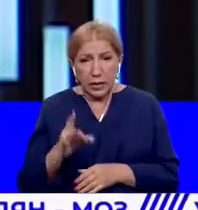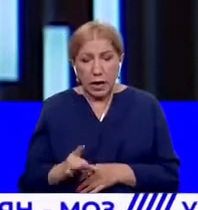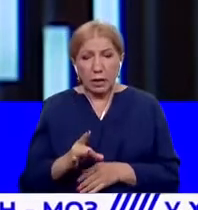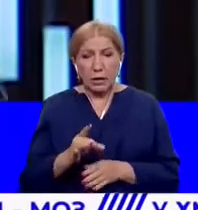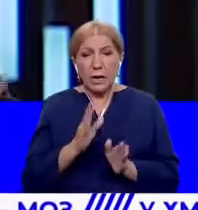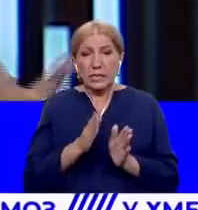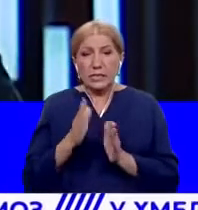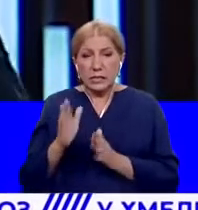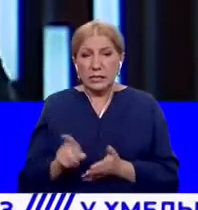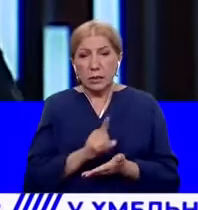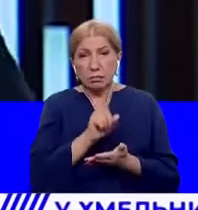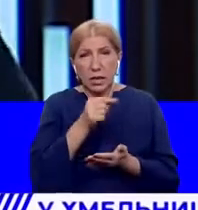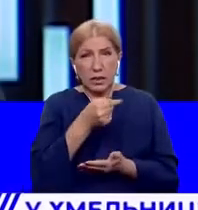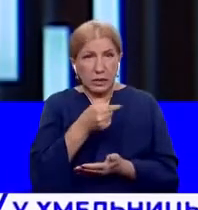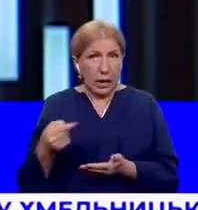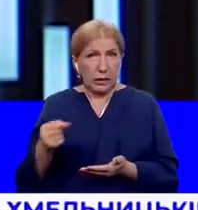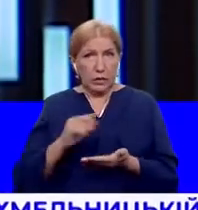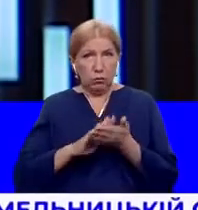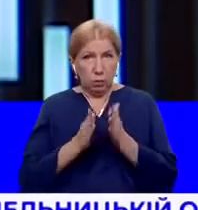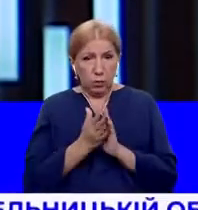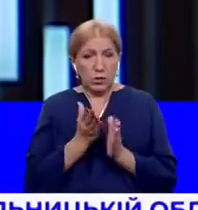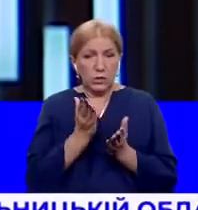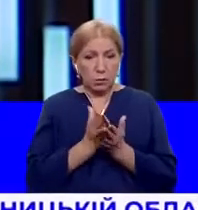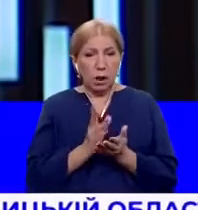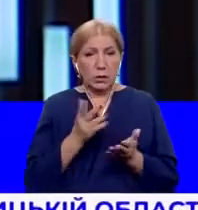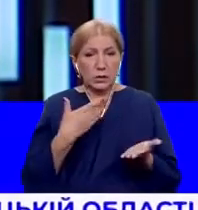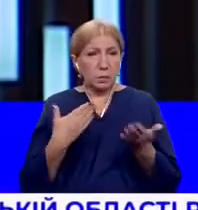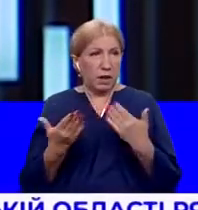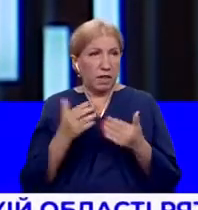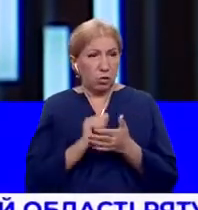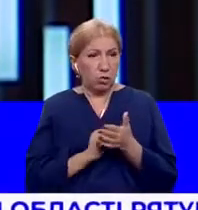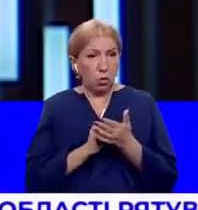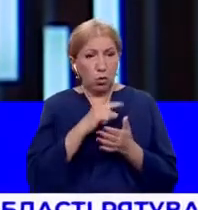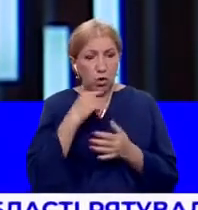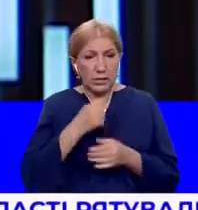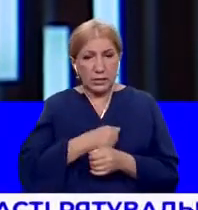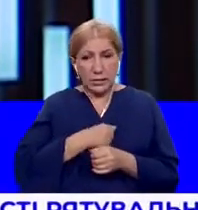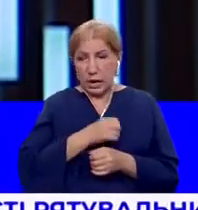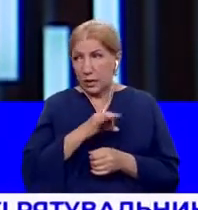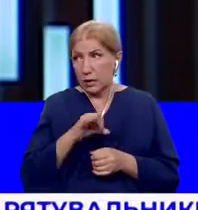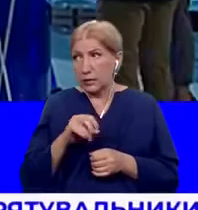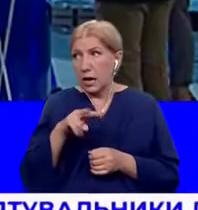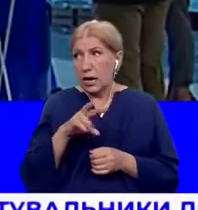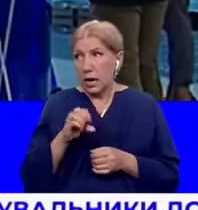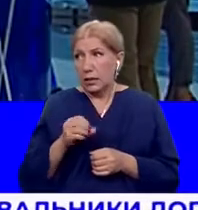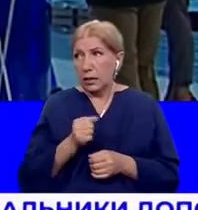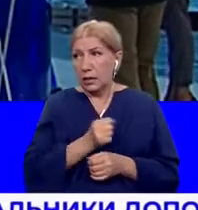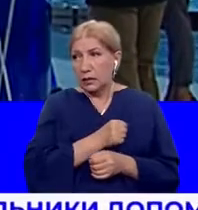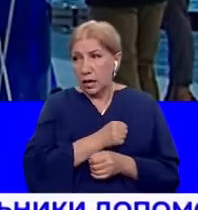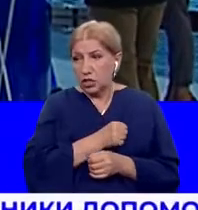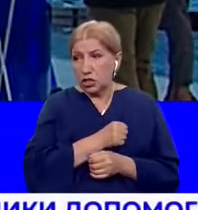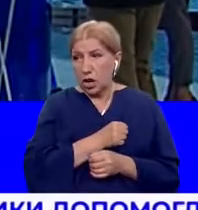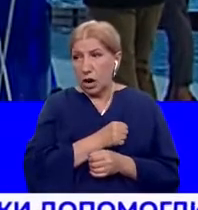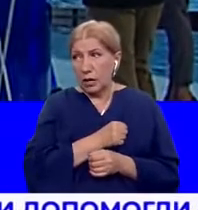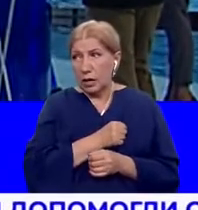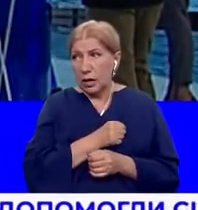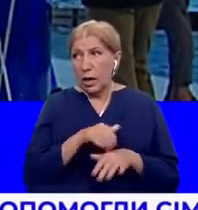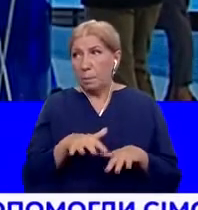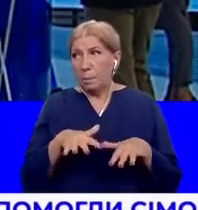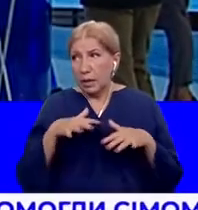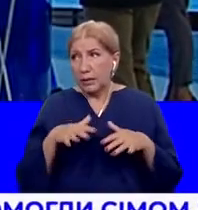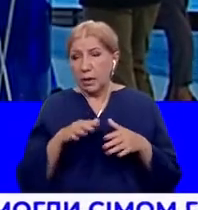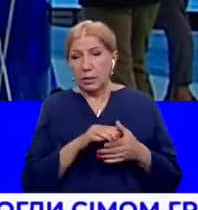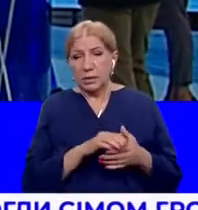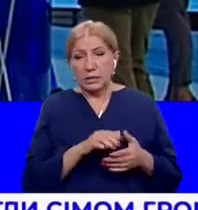Системно має, ну, досить негативну позицію, да, з приводу взагалі російської агресії. Але, на жаль, парламентська